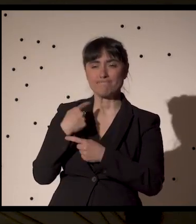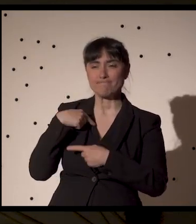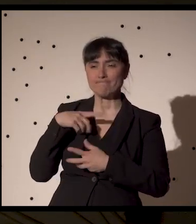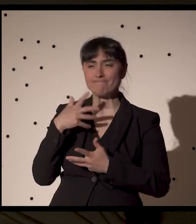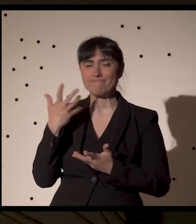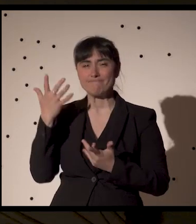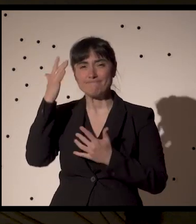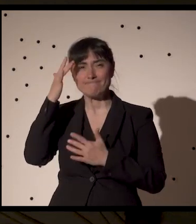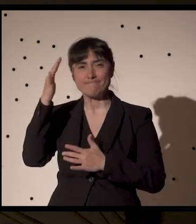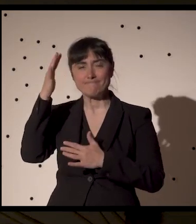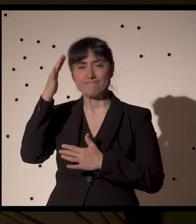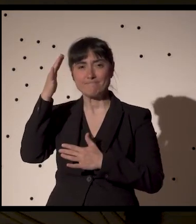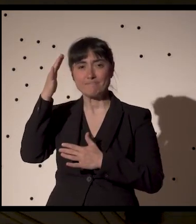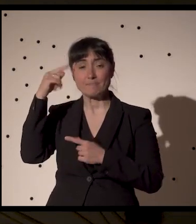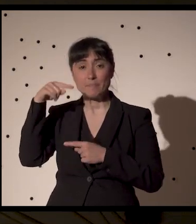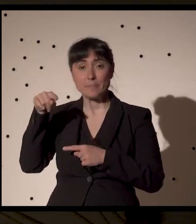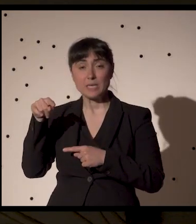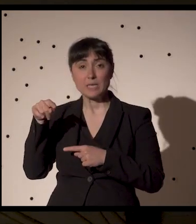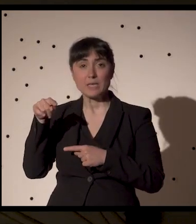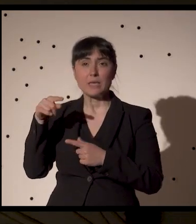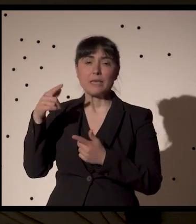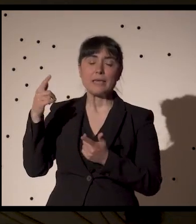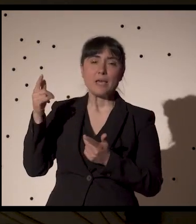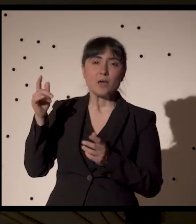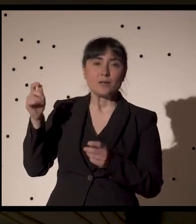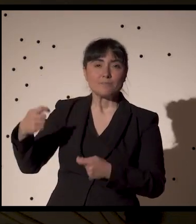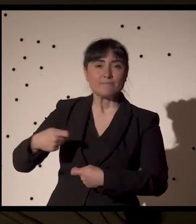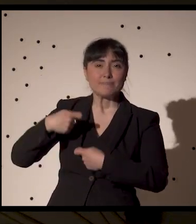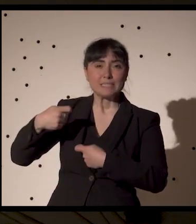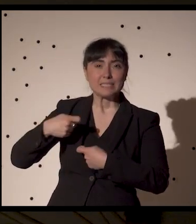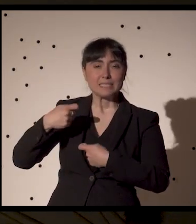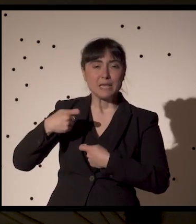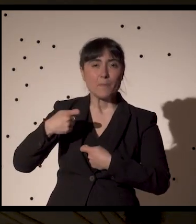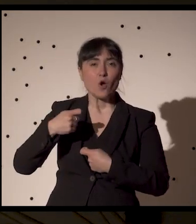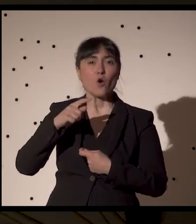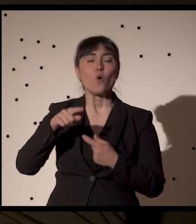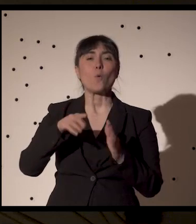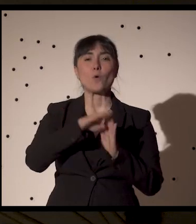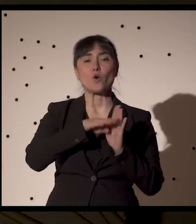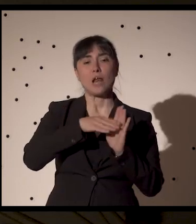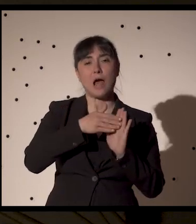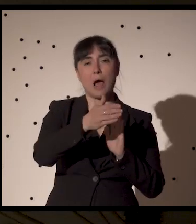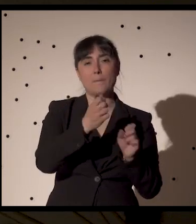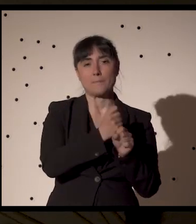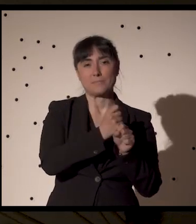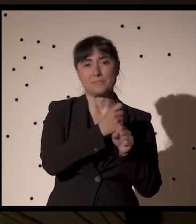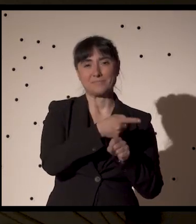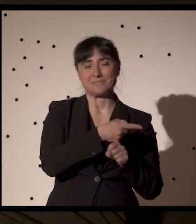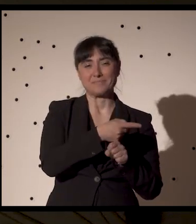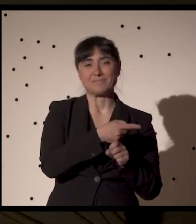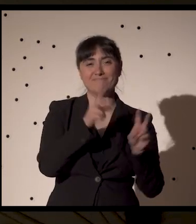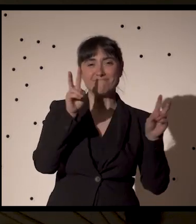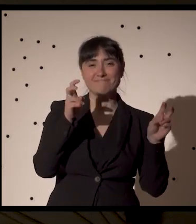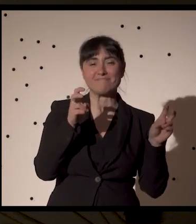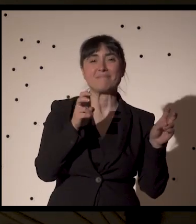andremo a presentare la prossima stagione mi riferisco alla Bottega amletica testoriana di cui è il Piccolo Teatro di Milano